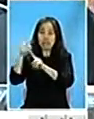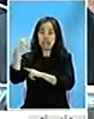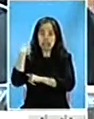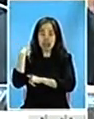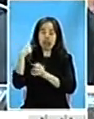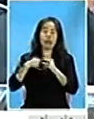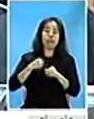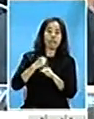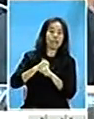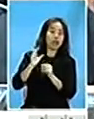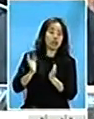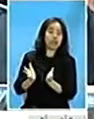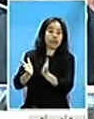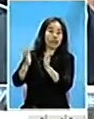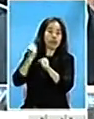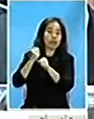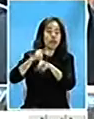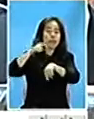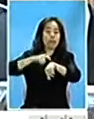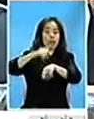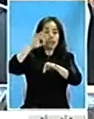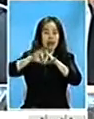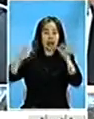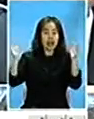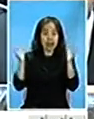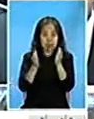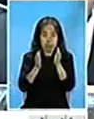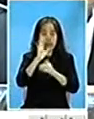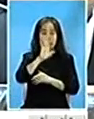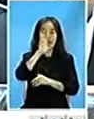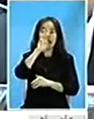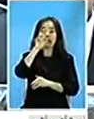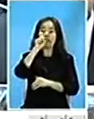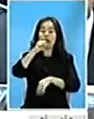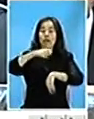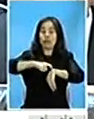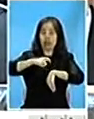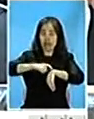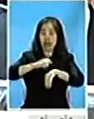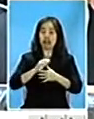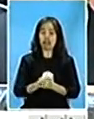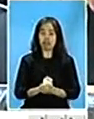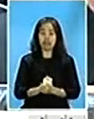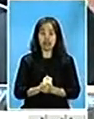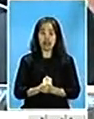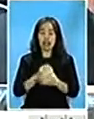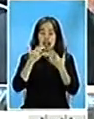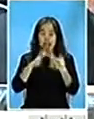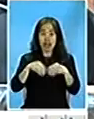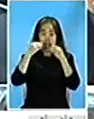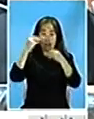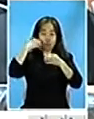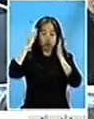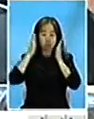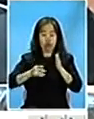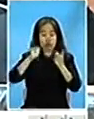สิทธิ์แล้วก็จะได้ช่วยประหยัดเวลาให้กับสภาด้วยในเวลาเดียวกันขณะเดียวกันก็ให้พวกกระผมได้ทำ